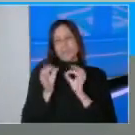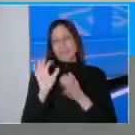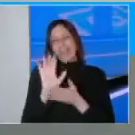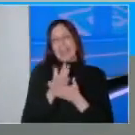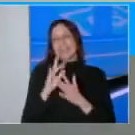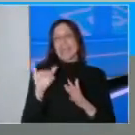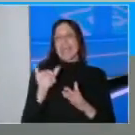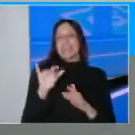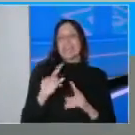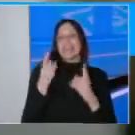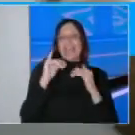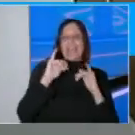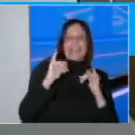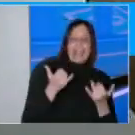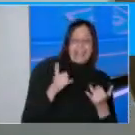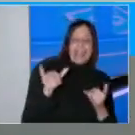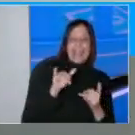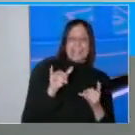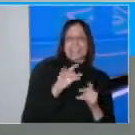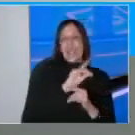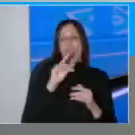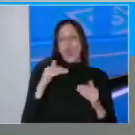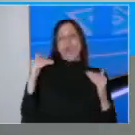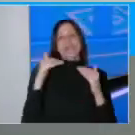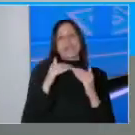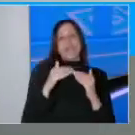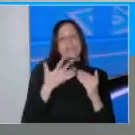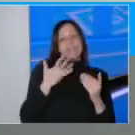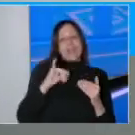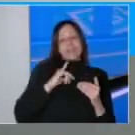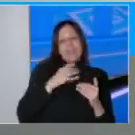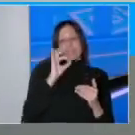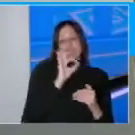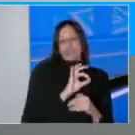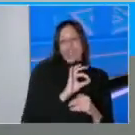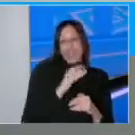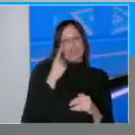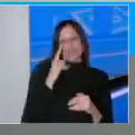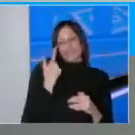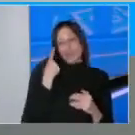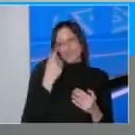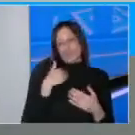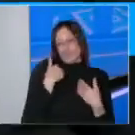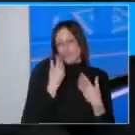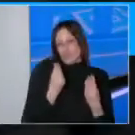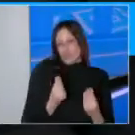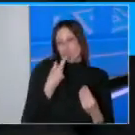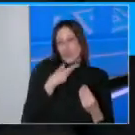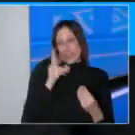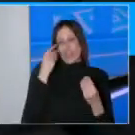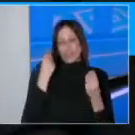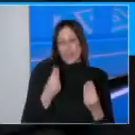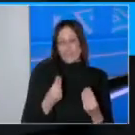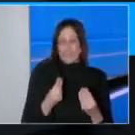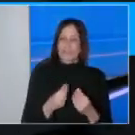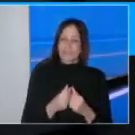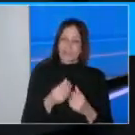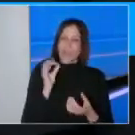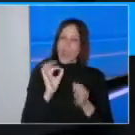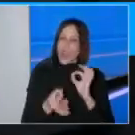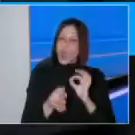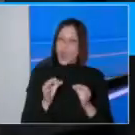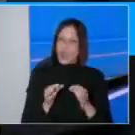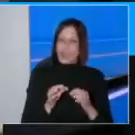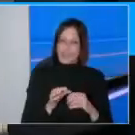כן ובאיזה מקרה לא, לפי האינטרסים שלו. אוקיי. אני לא חושב שזה סיטואציה כן. יותר טוב. עורך הדין אהרון גרבר,